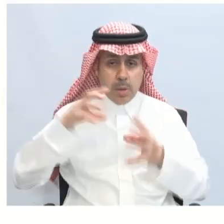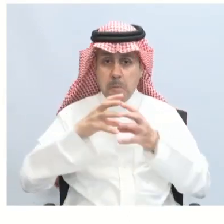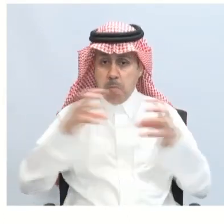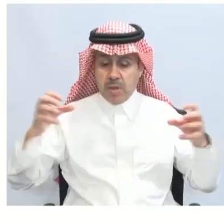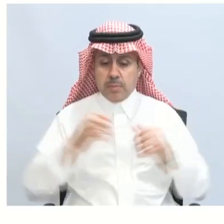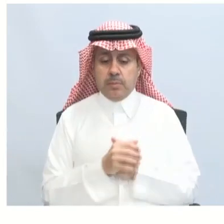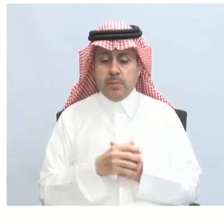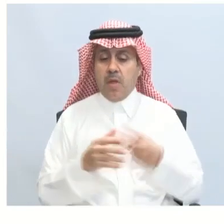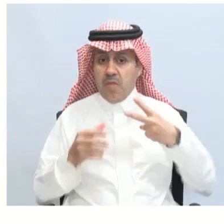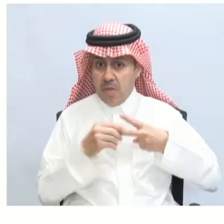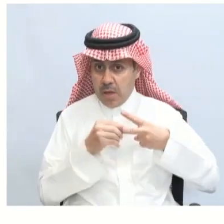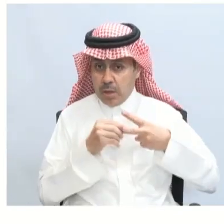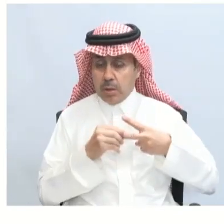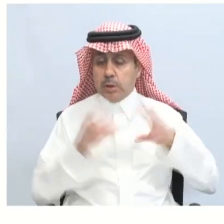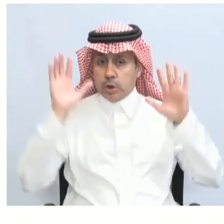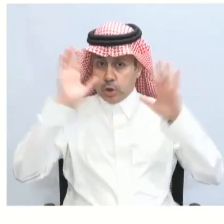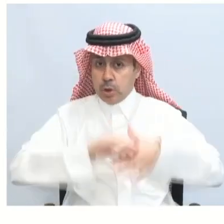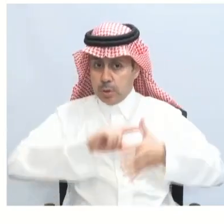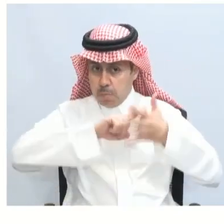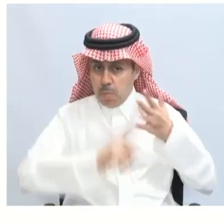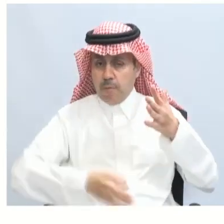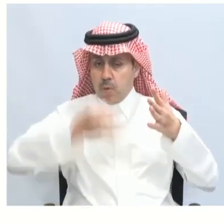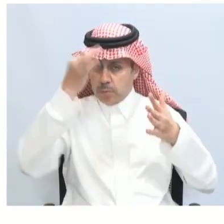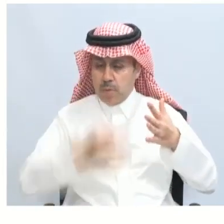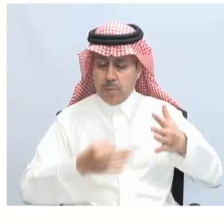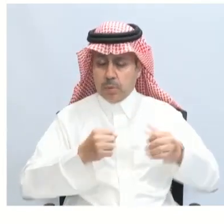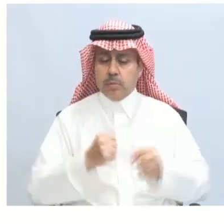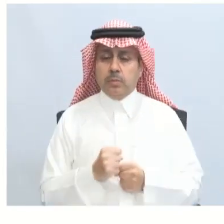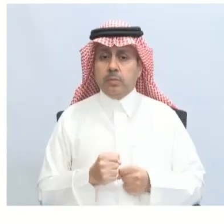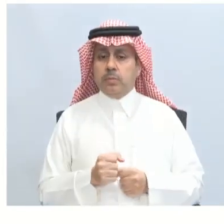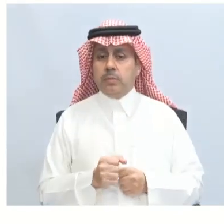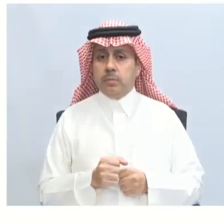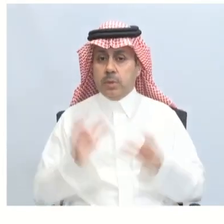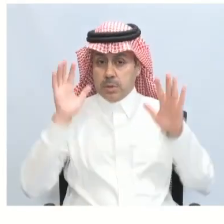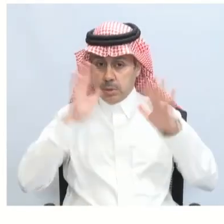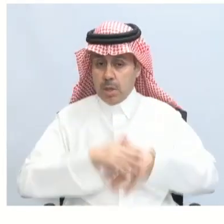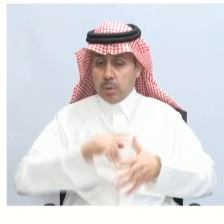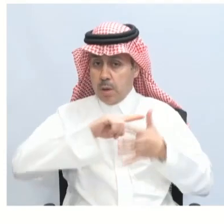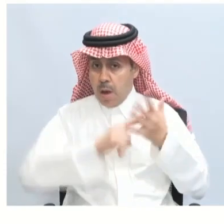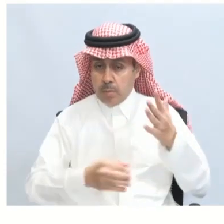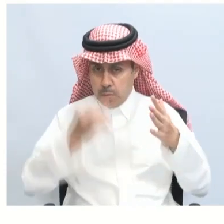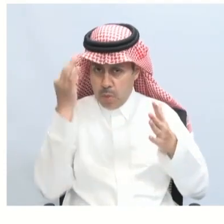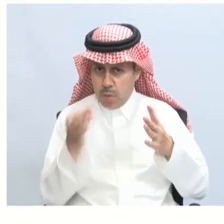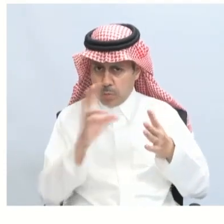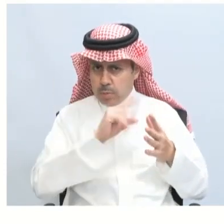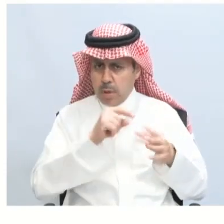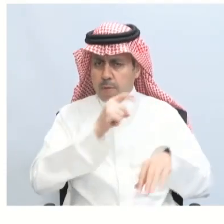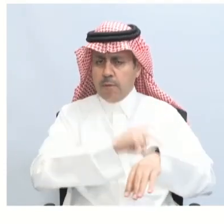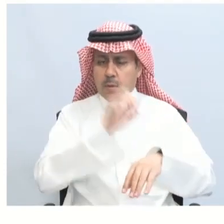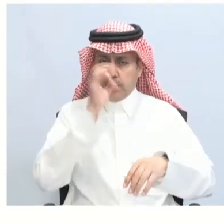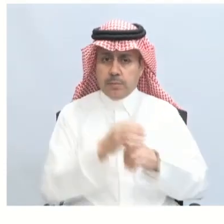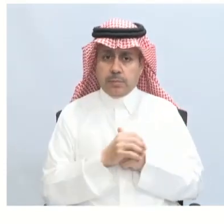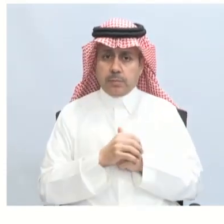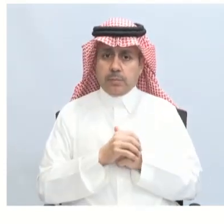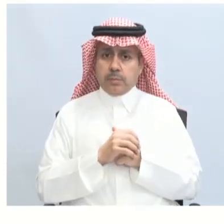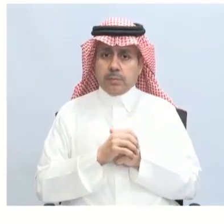على اداء الصلاه في اوقاتها فمن اليوم راجع نفسك ما هي الصلوات التي تقصر فيها حاول